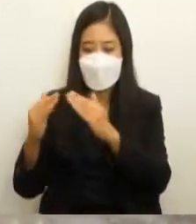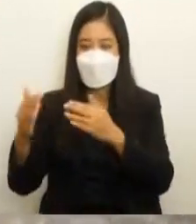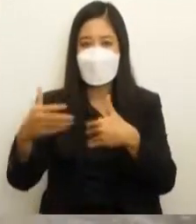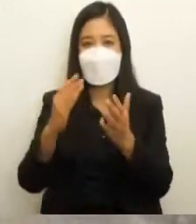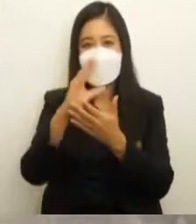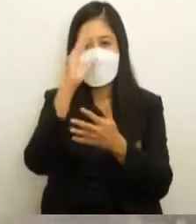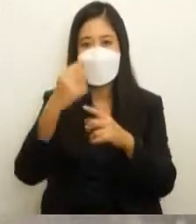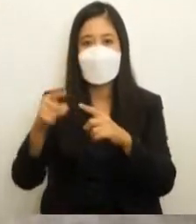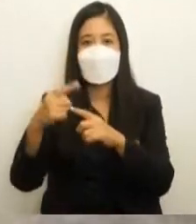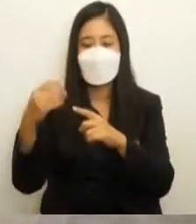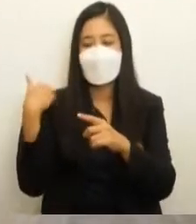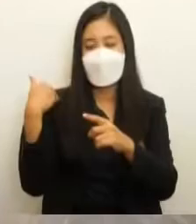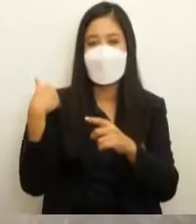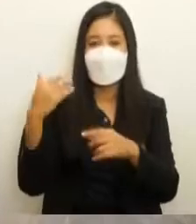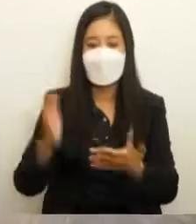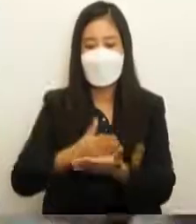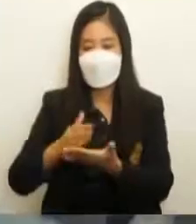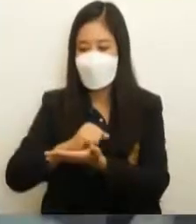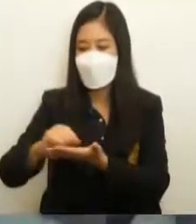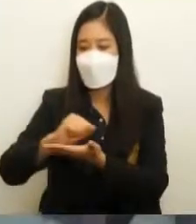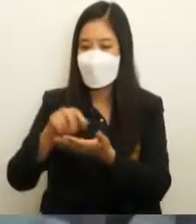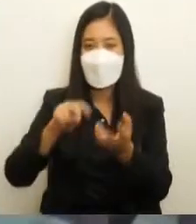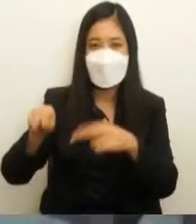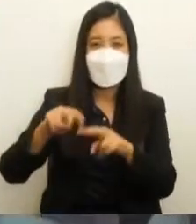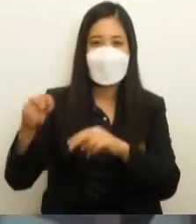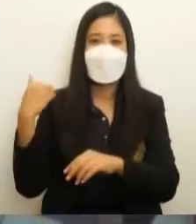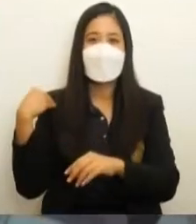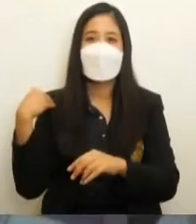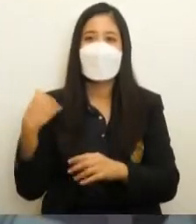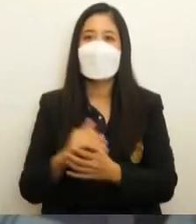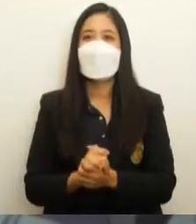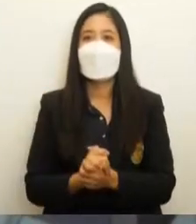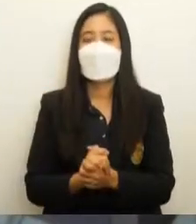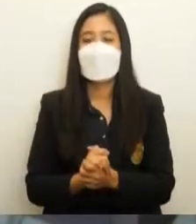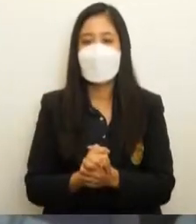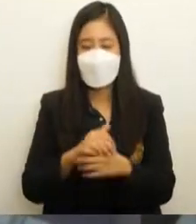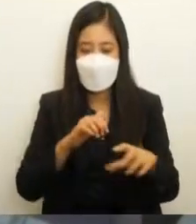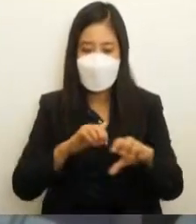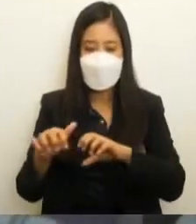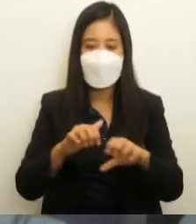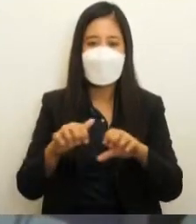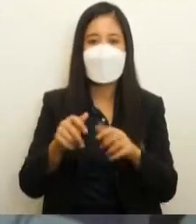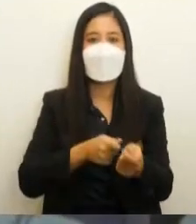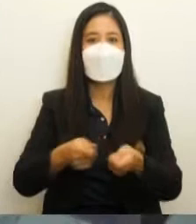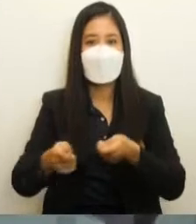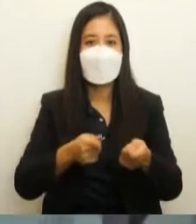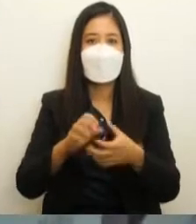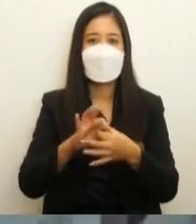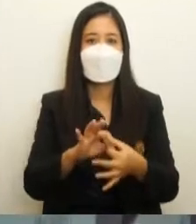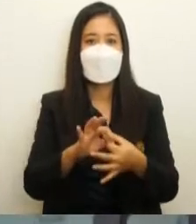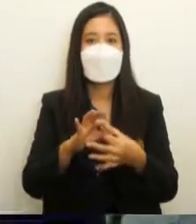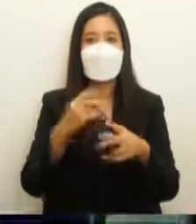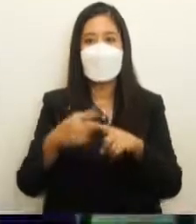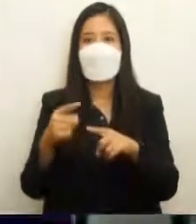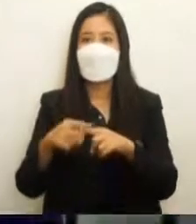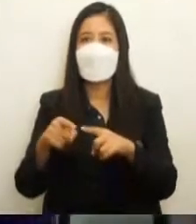เปิดเทอมวันแรกเรียนได้ 100% เลยครับ แสดงว่ามาตรการที่ทางท่านเลขาธิการกบฐ.เน้นย้